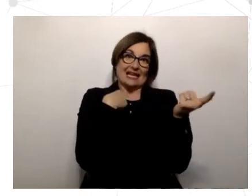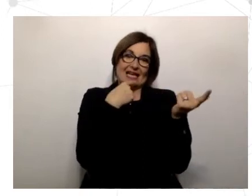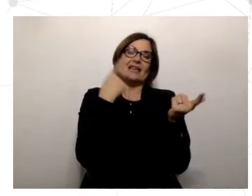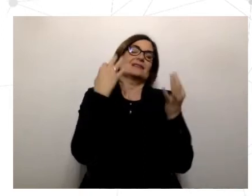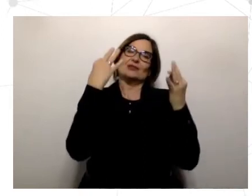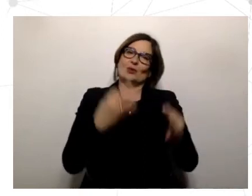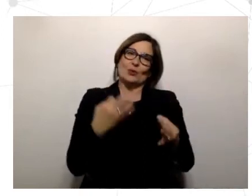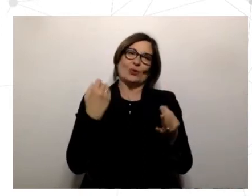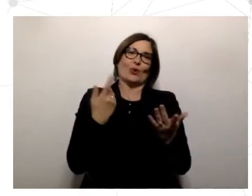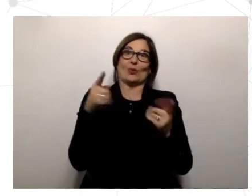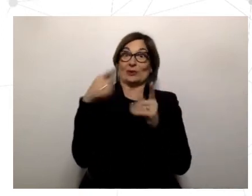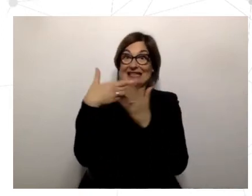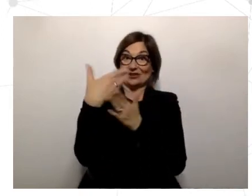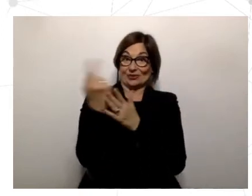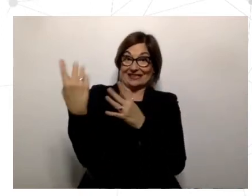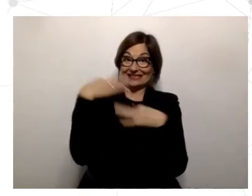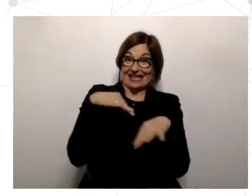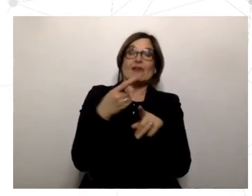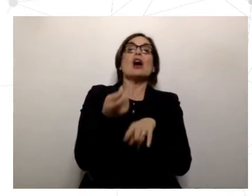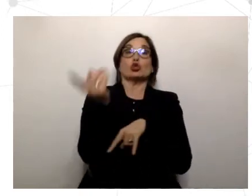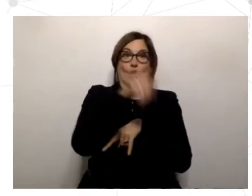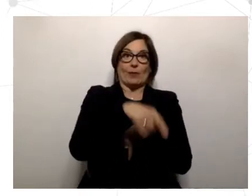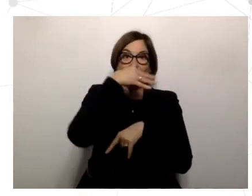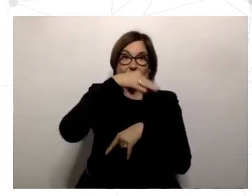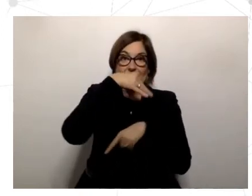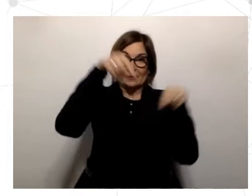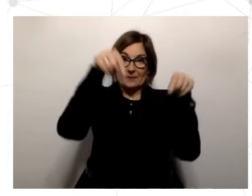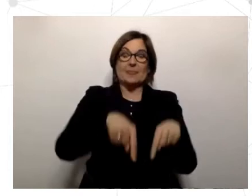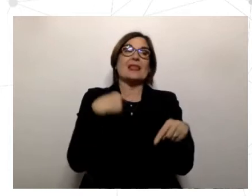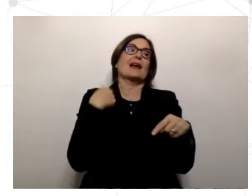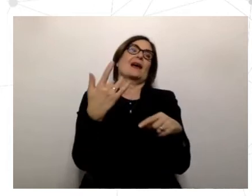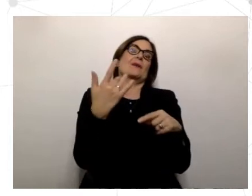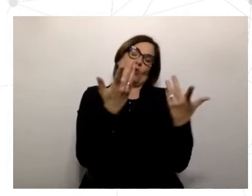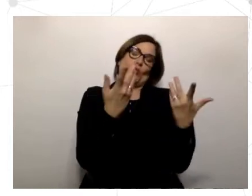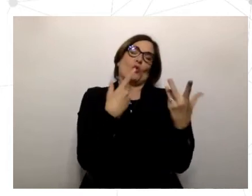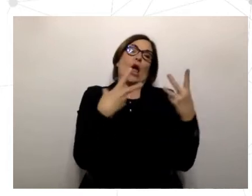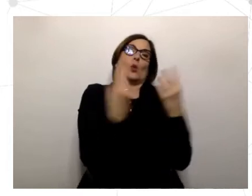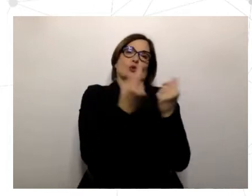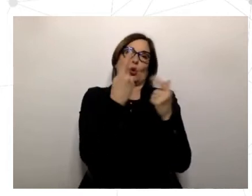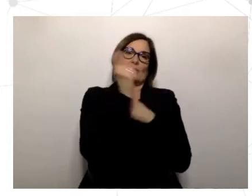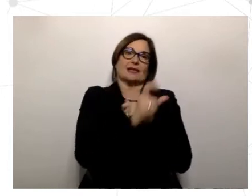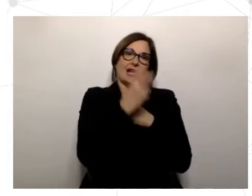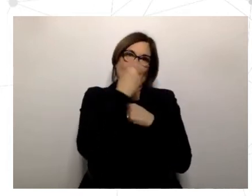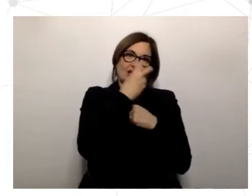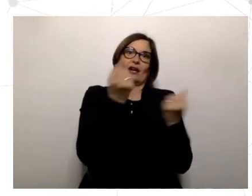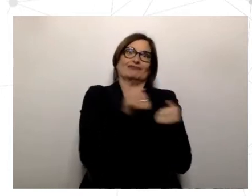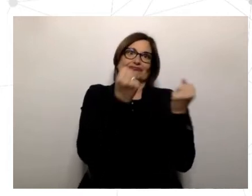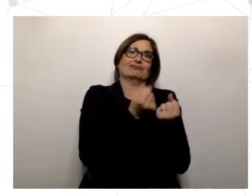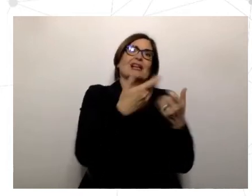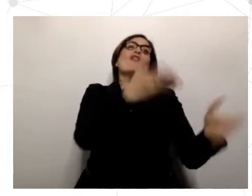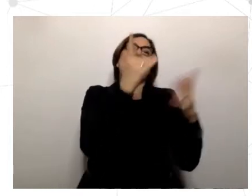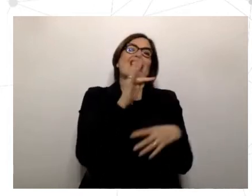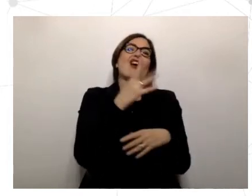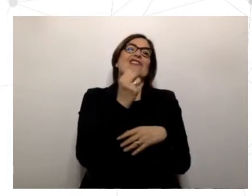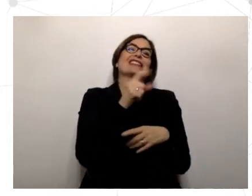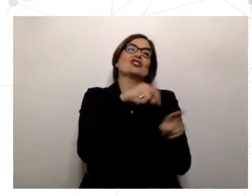riproporremo questa notizia anche domani, e comunque attraverso l'Unione sicuramente faremo promozione. Non so, vai tu Francesca